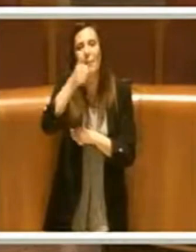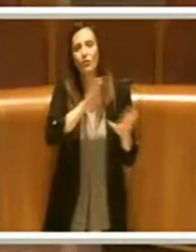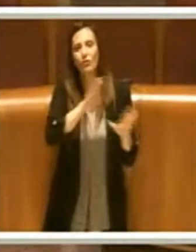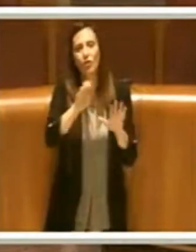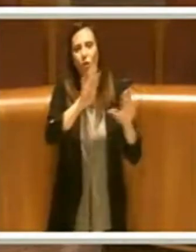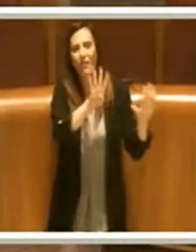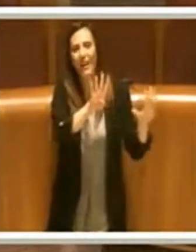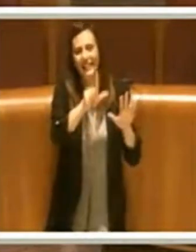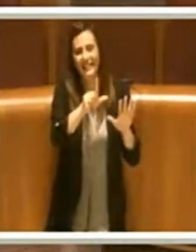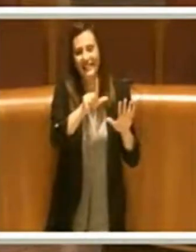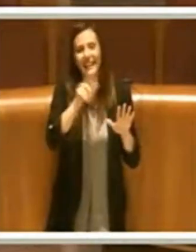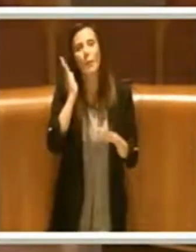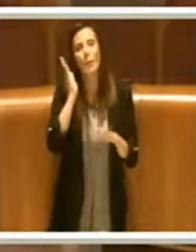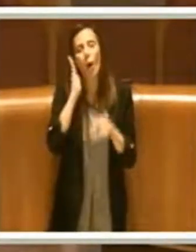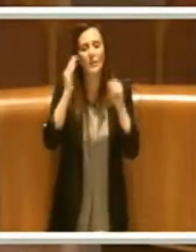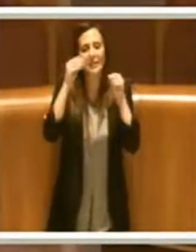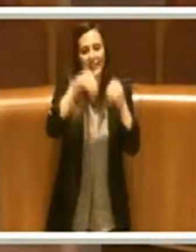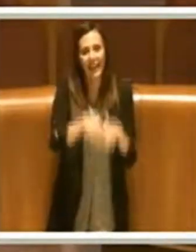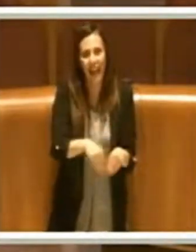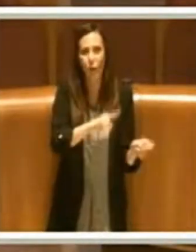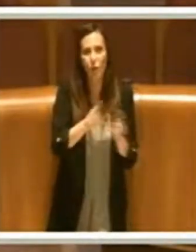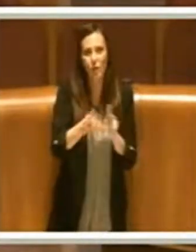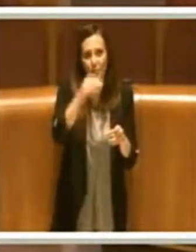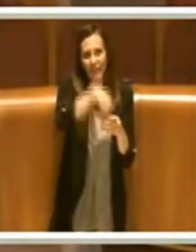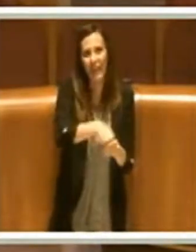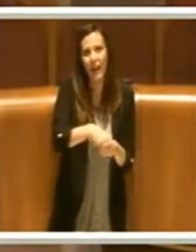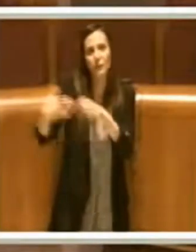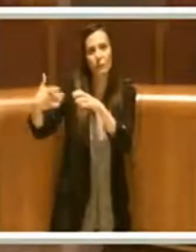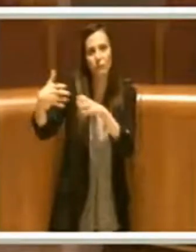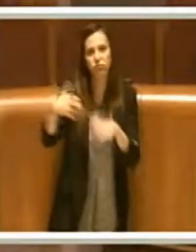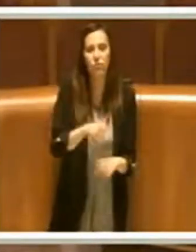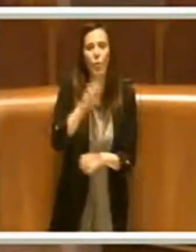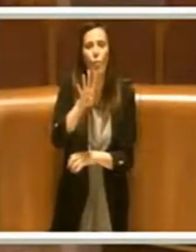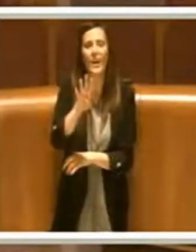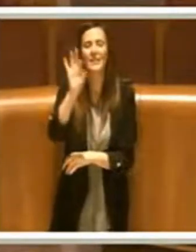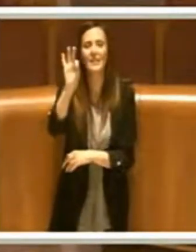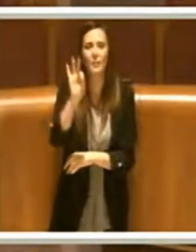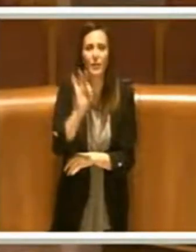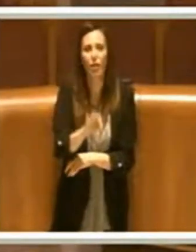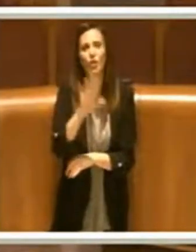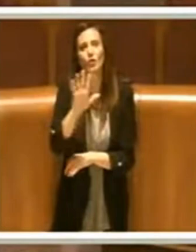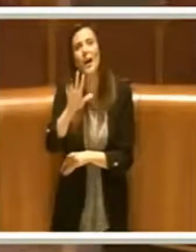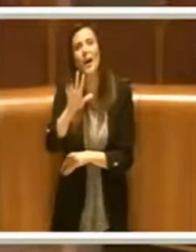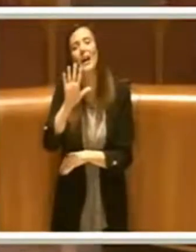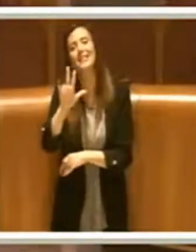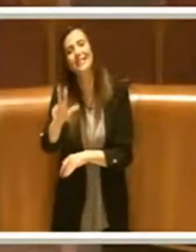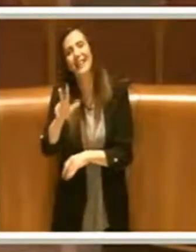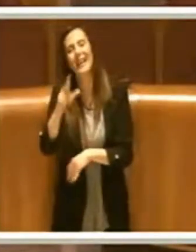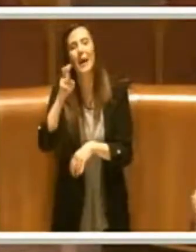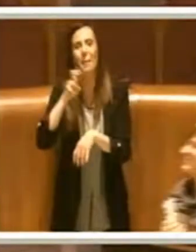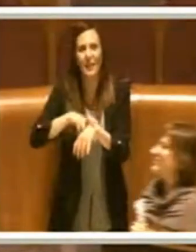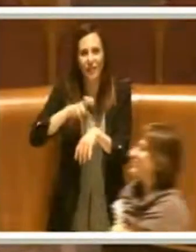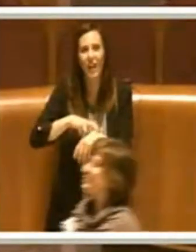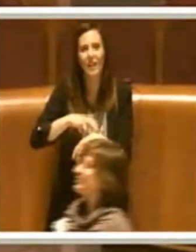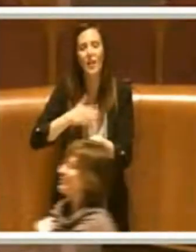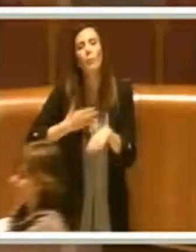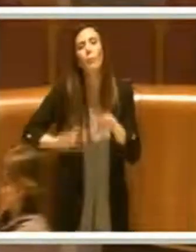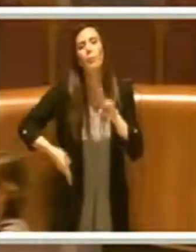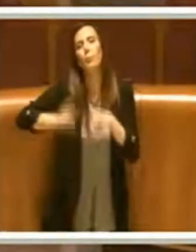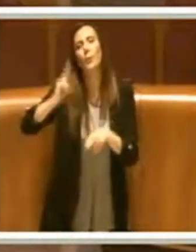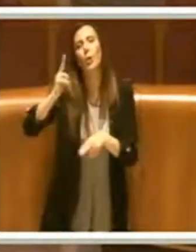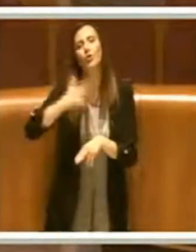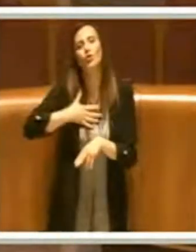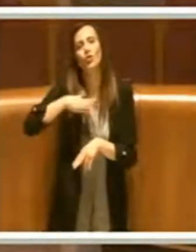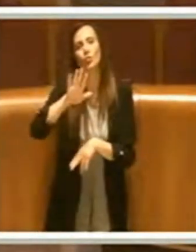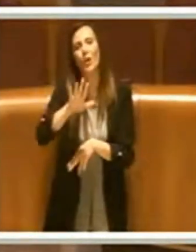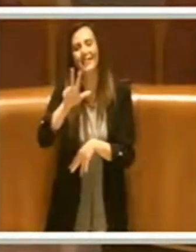i posti letto in Italia sono diminuiti del 40%, che il 53% dei medici ha più di 55 anni